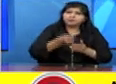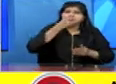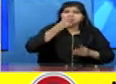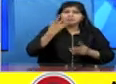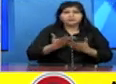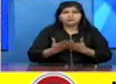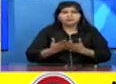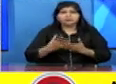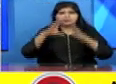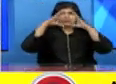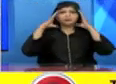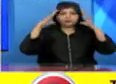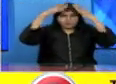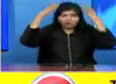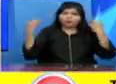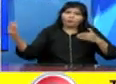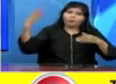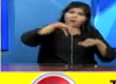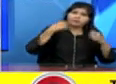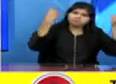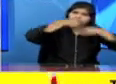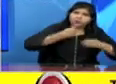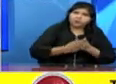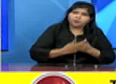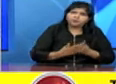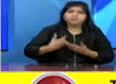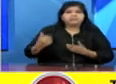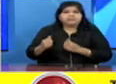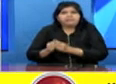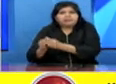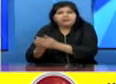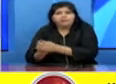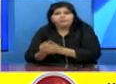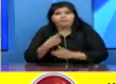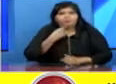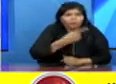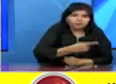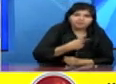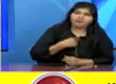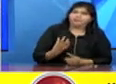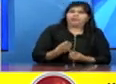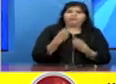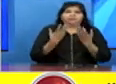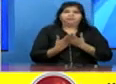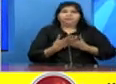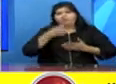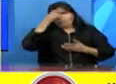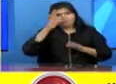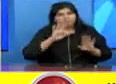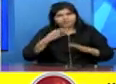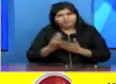नहीं चलता था कि ये डॉक्टर है या वार्ड बॉय है या नर्स है। वो जो हम्म। कहते थे हम मान लेते थे। फिलहाल हमको किसी तरह की